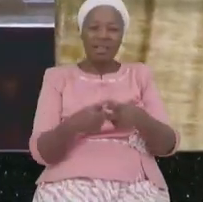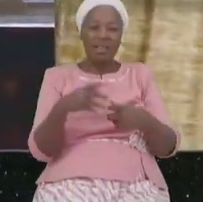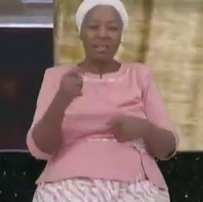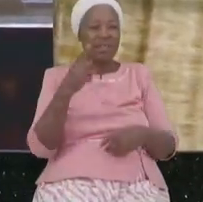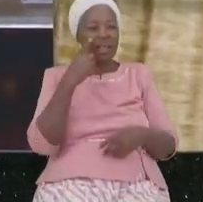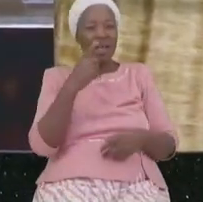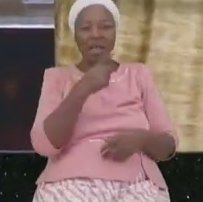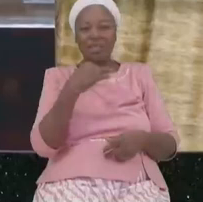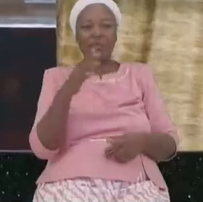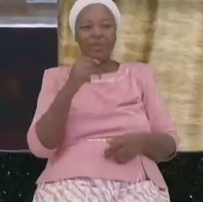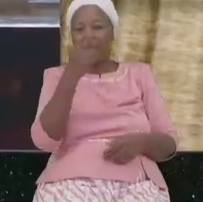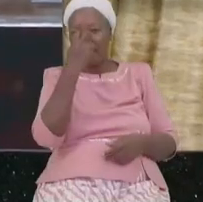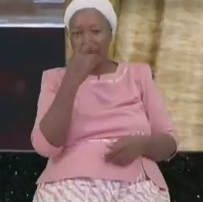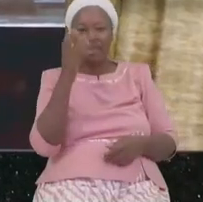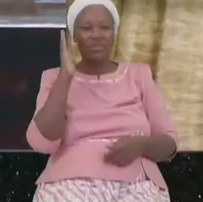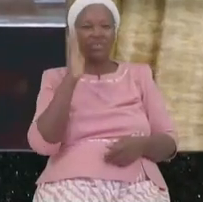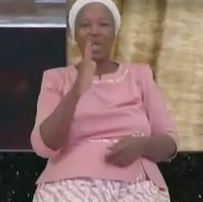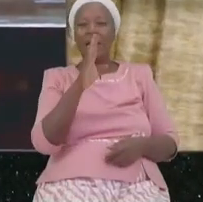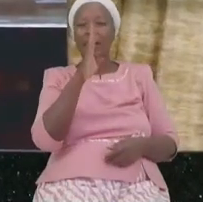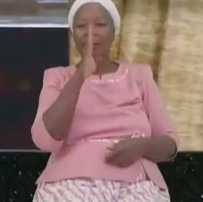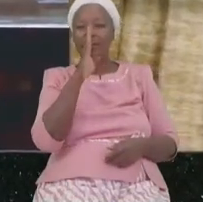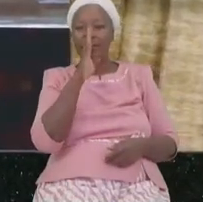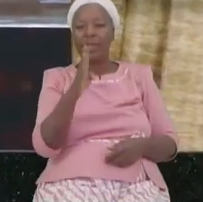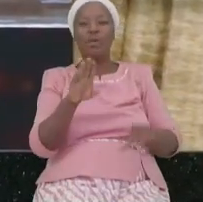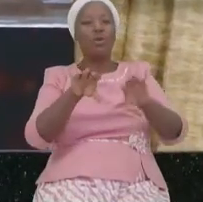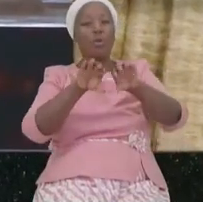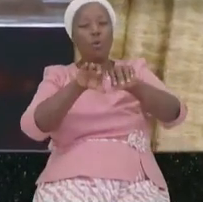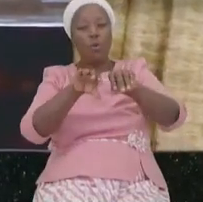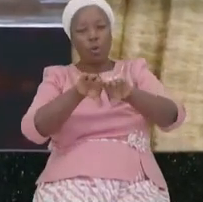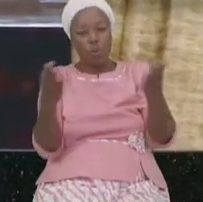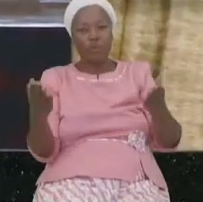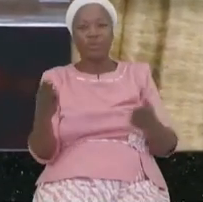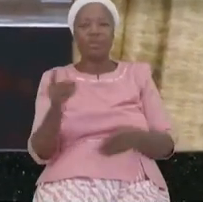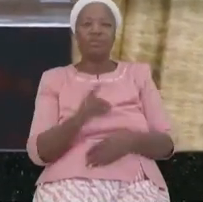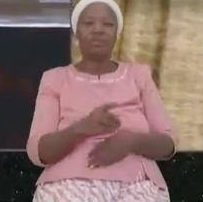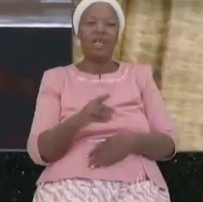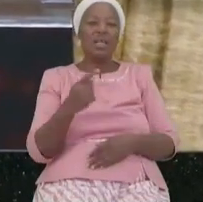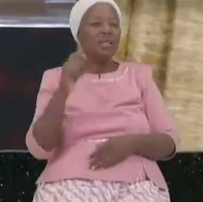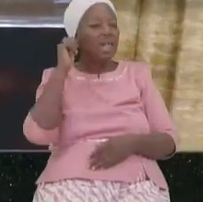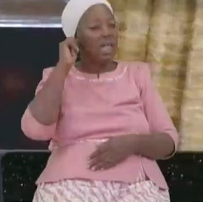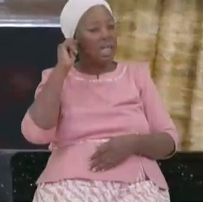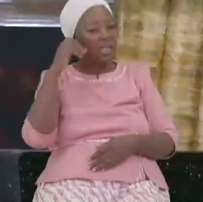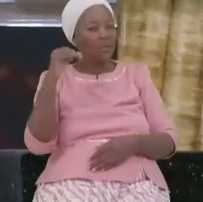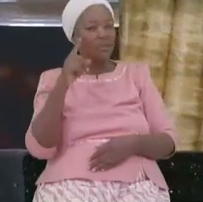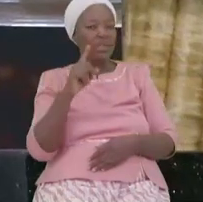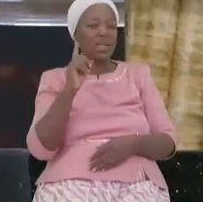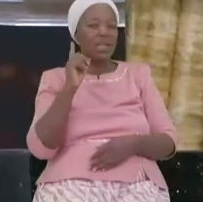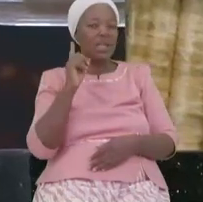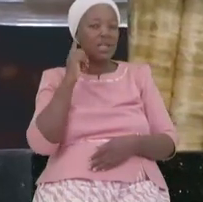Verset 5. Alors s'ouvrirons les yeux des aveugles, s'ouvrirons les oreilles des